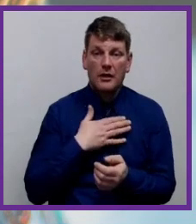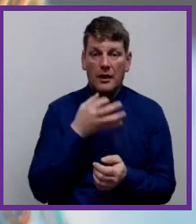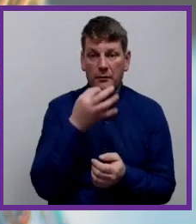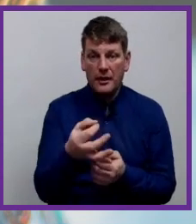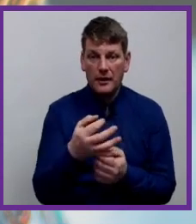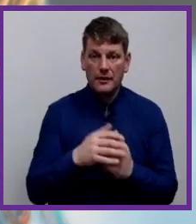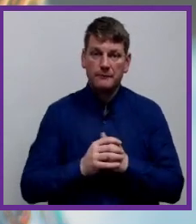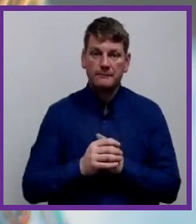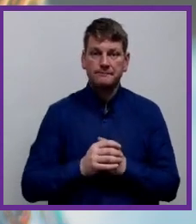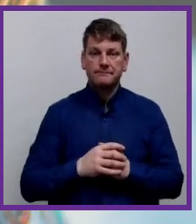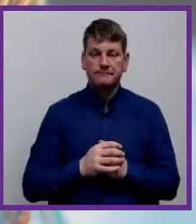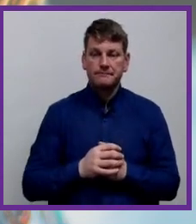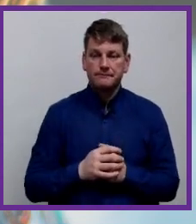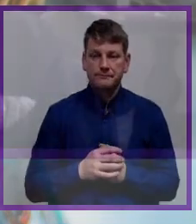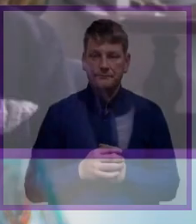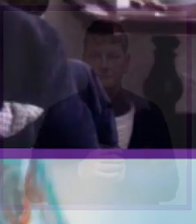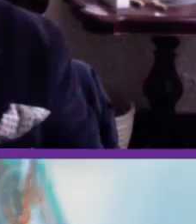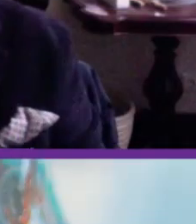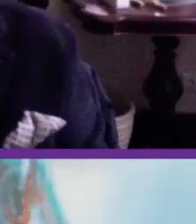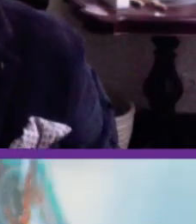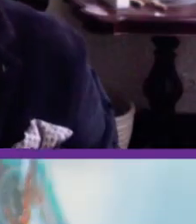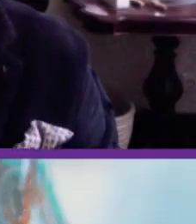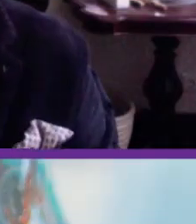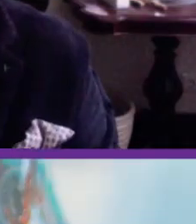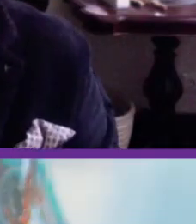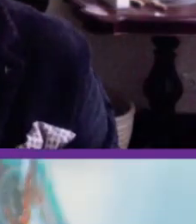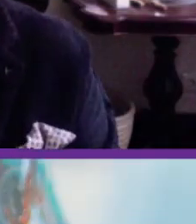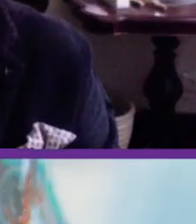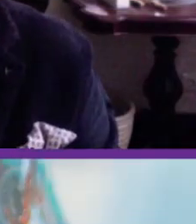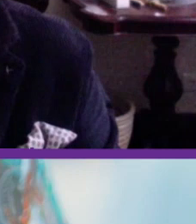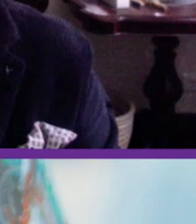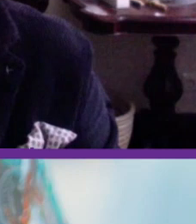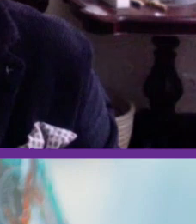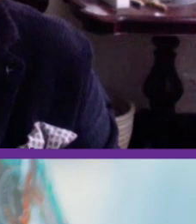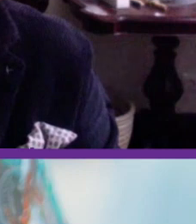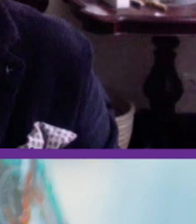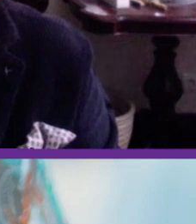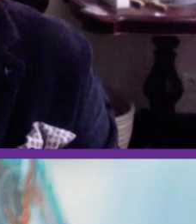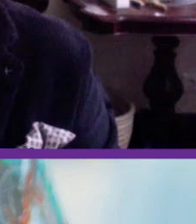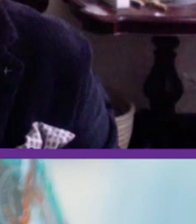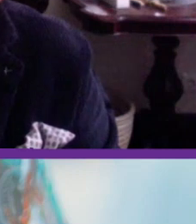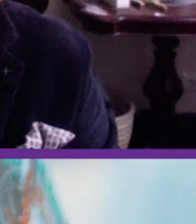atbilde. Man arī ir dažas pārdomas, ja drīkst, un es, protams, pievienojos